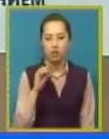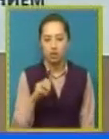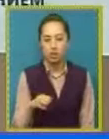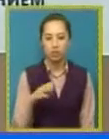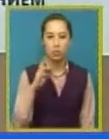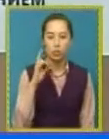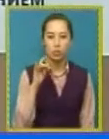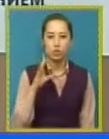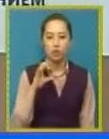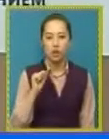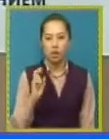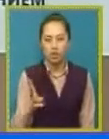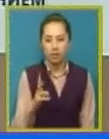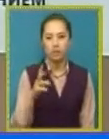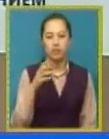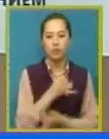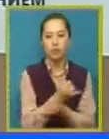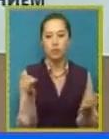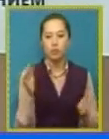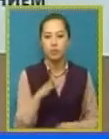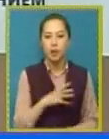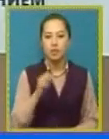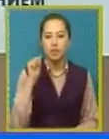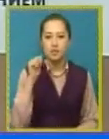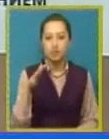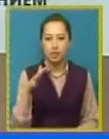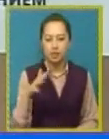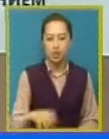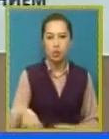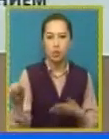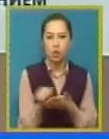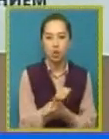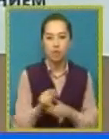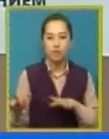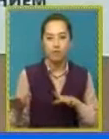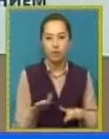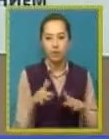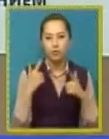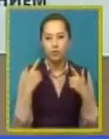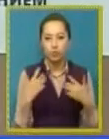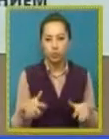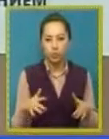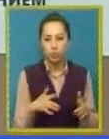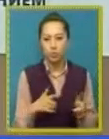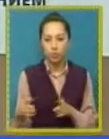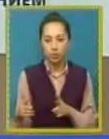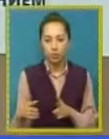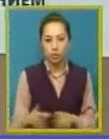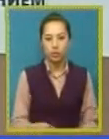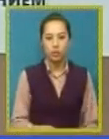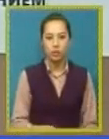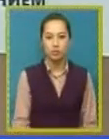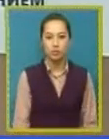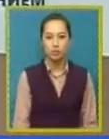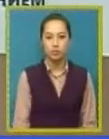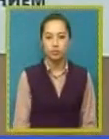аудандарын электр қуатымен қамтамасыз ету мақсатында жобалық сметалық құжаттар әзірлеуге Шымкент қаласының тұрғын үй коммуналдық шаруашылық бөліміне ұсыныс